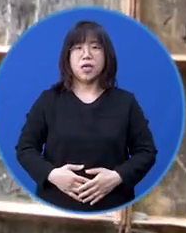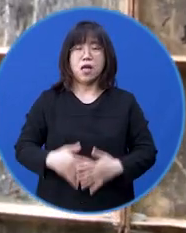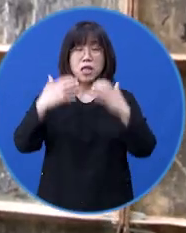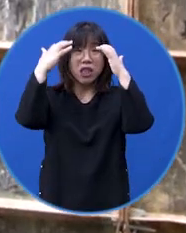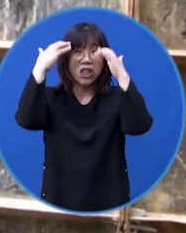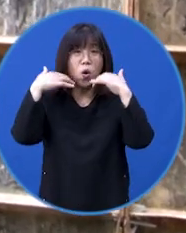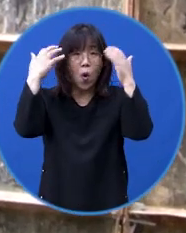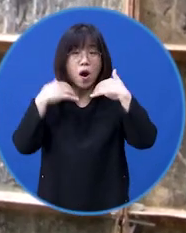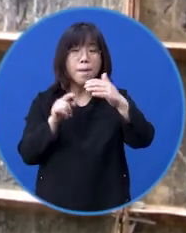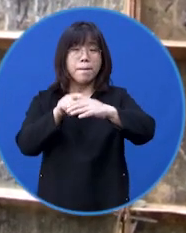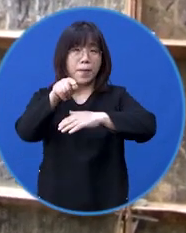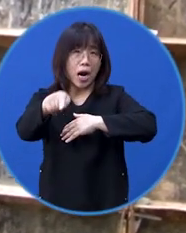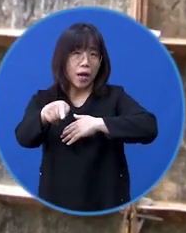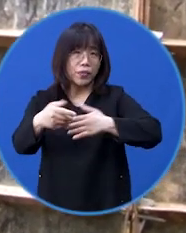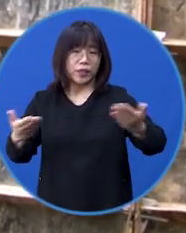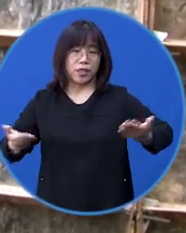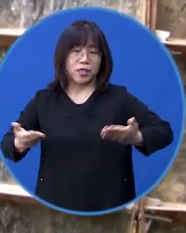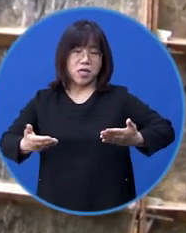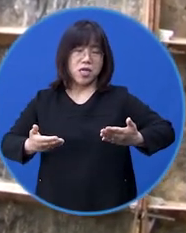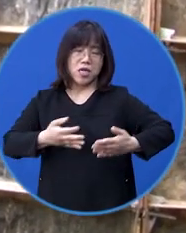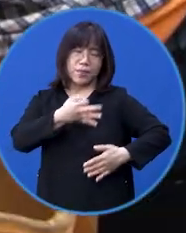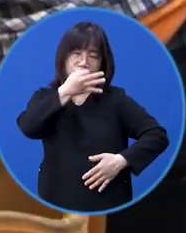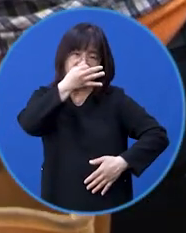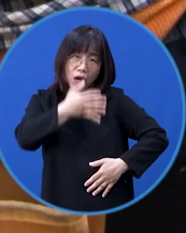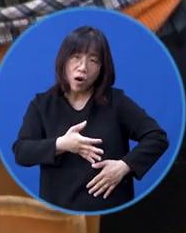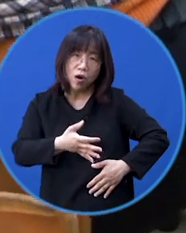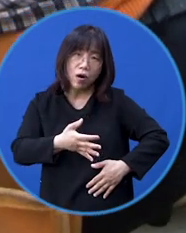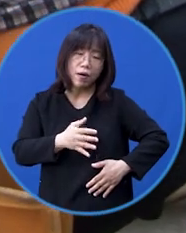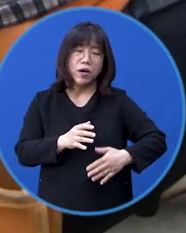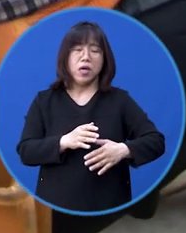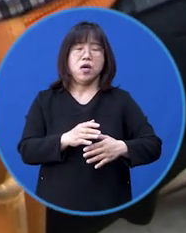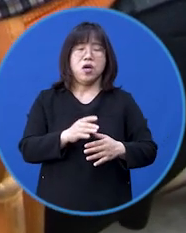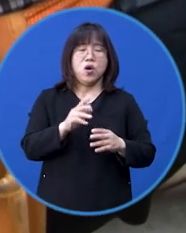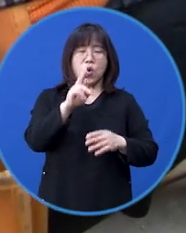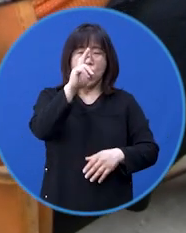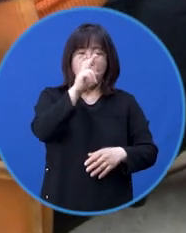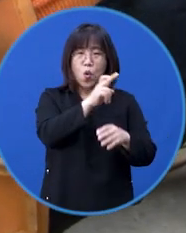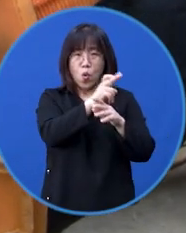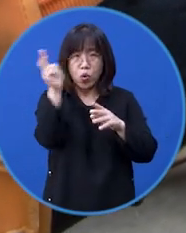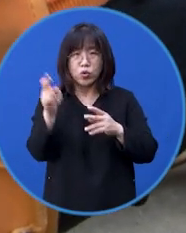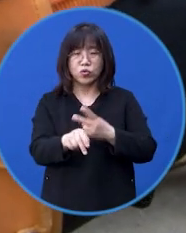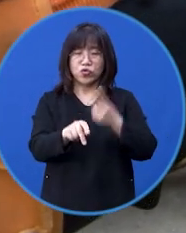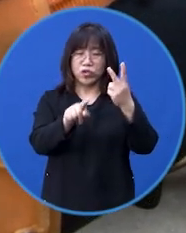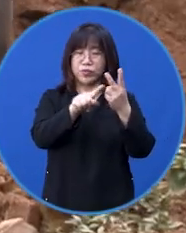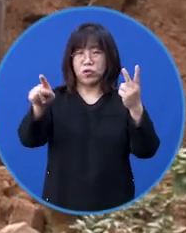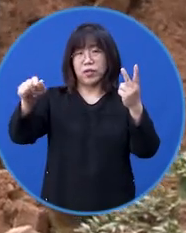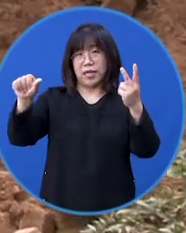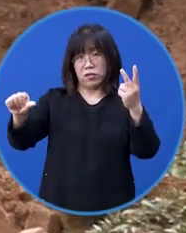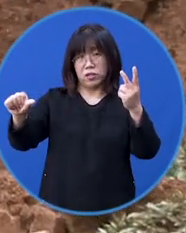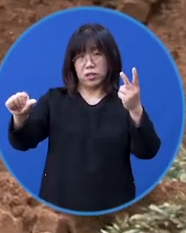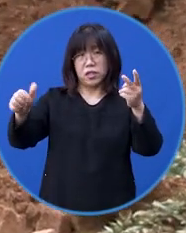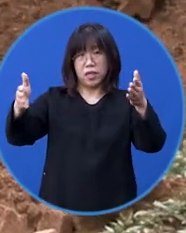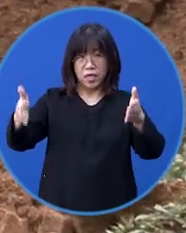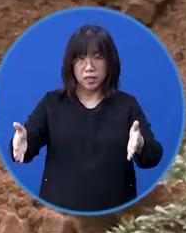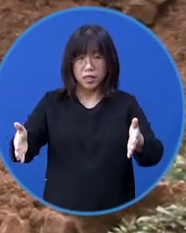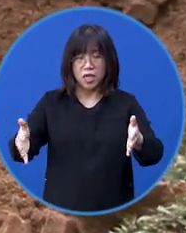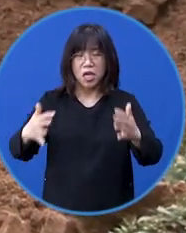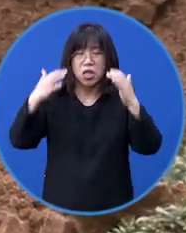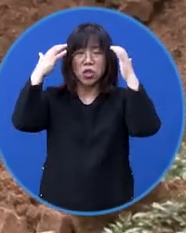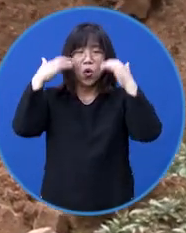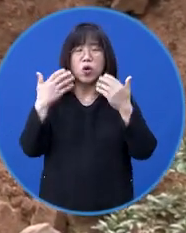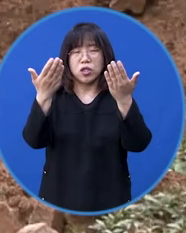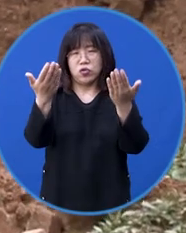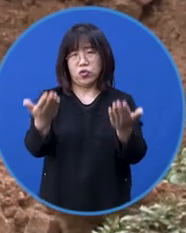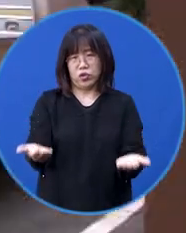마련했습니다. 무더운 야외 작업으로 지친 근로자를 위해 오후 2시부터 5시까지 무더위 휴식